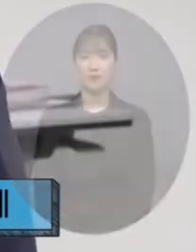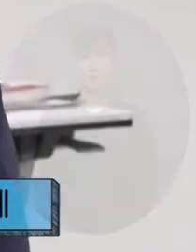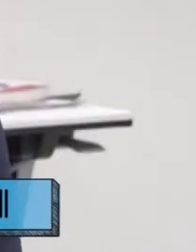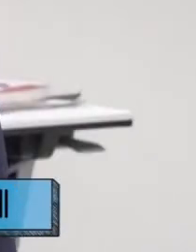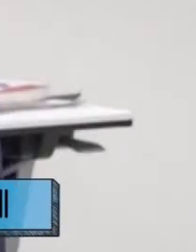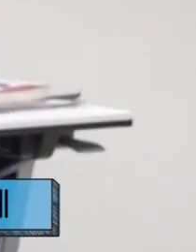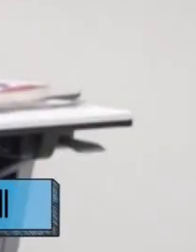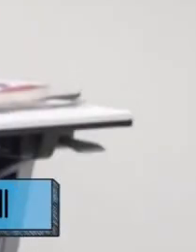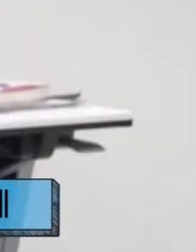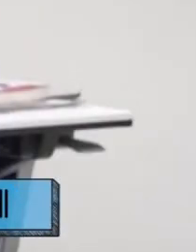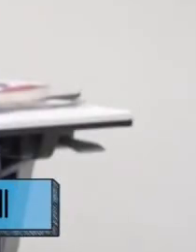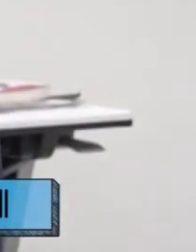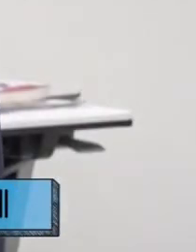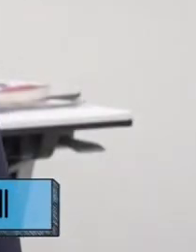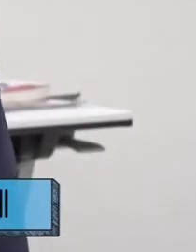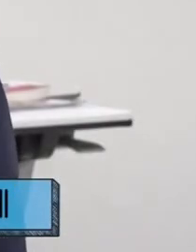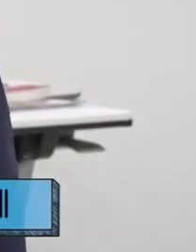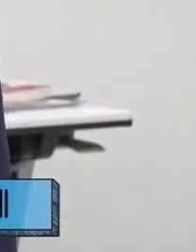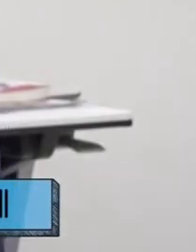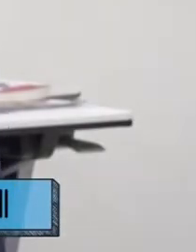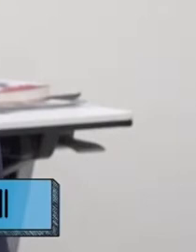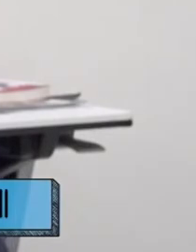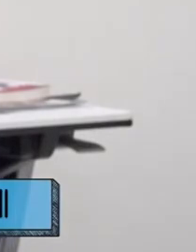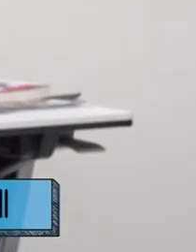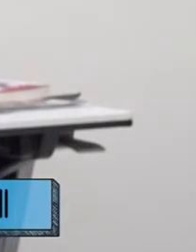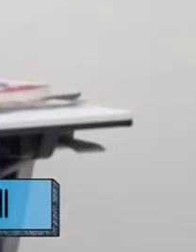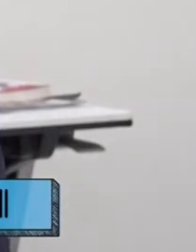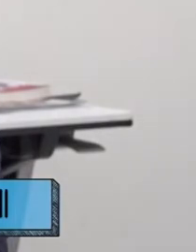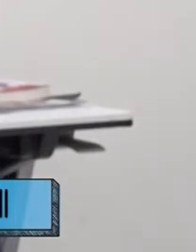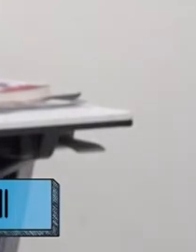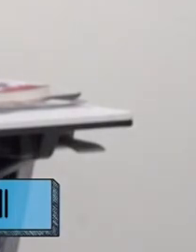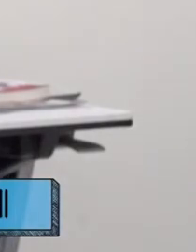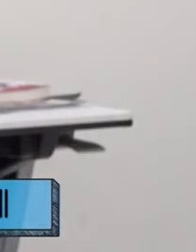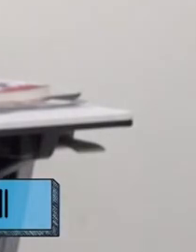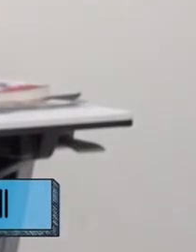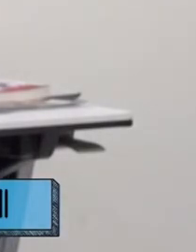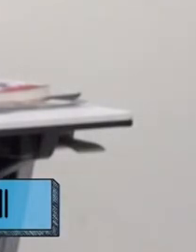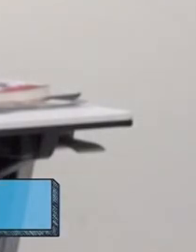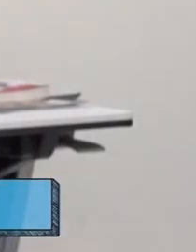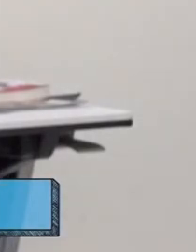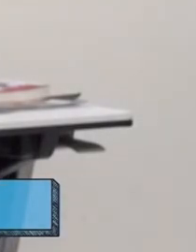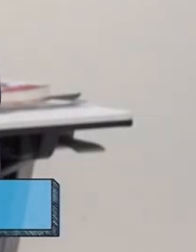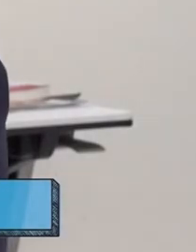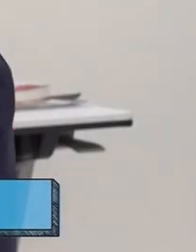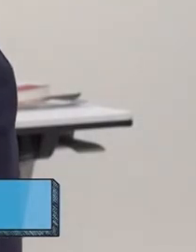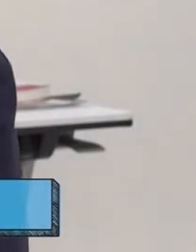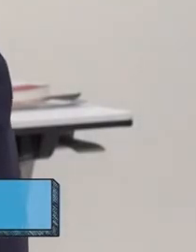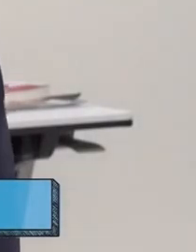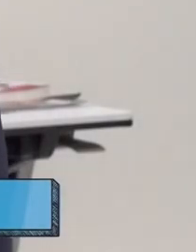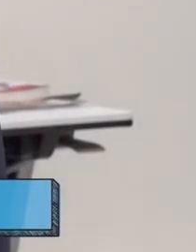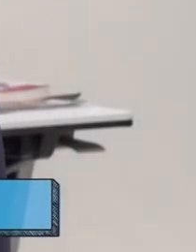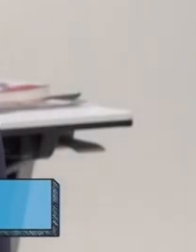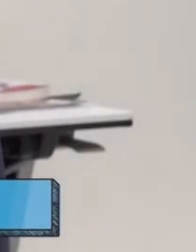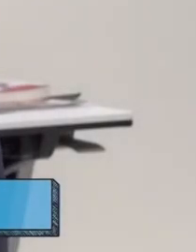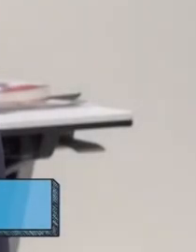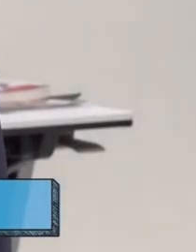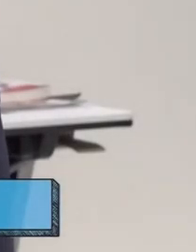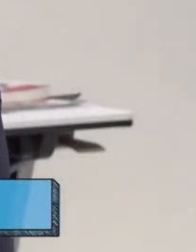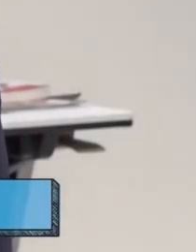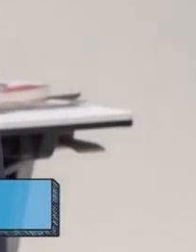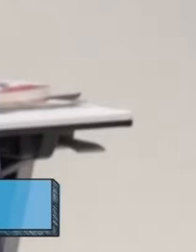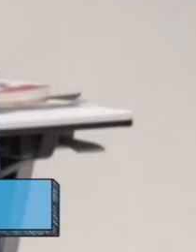처음 입사했을 때는 제가 장애를 가지고 있기 때문에 다른 장애의 특성